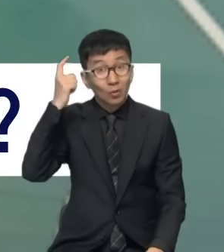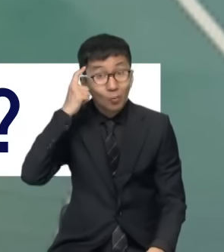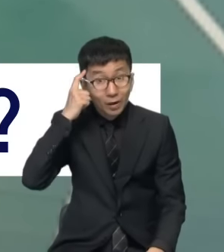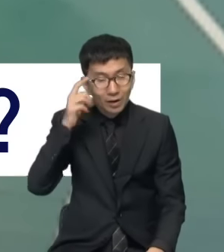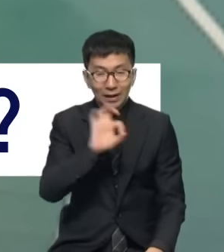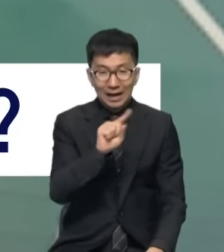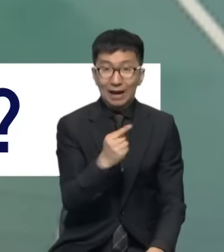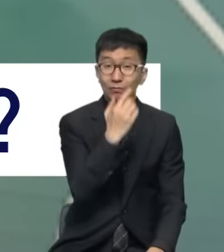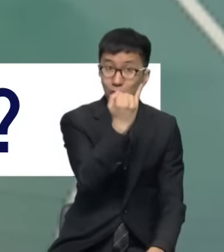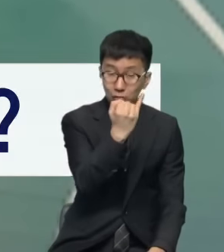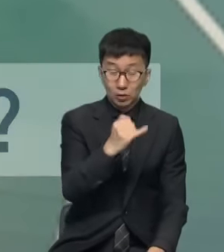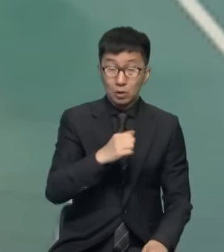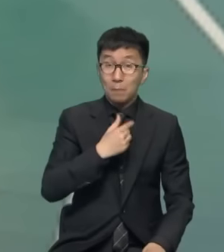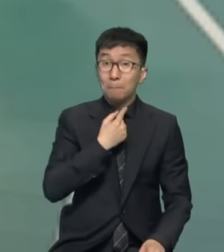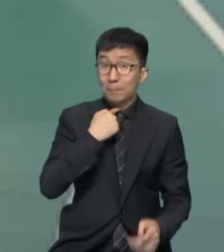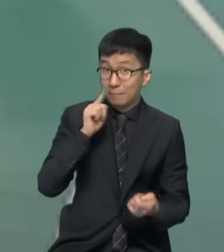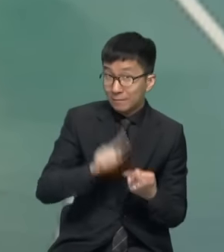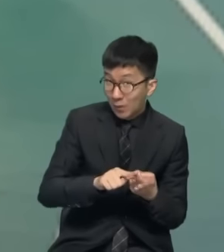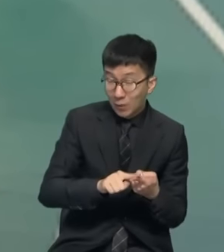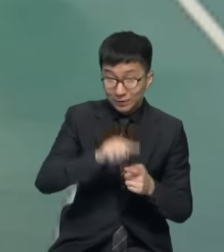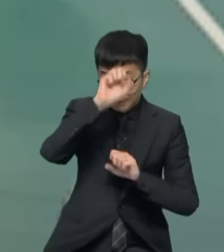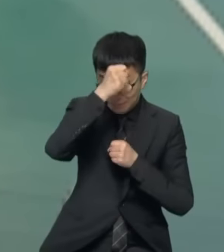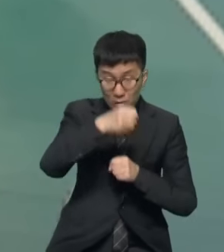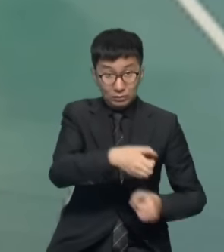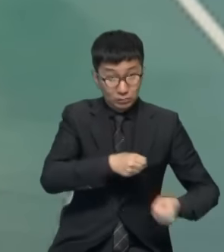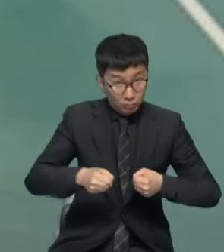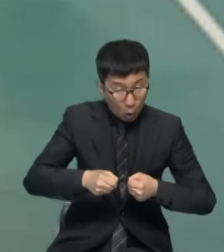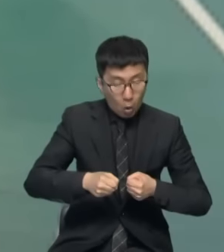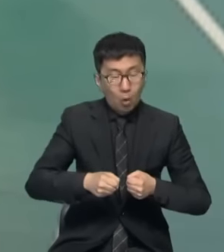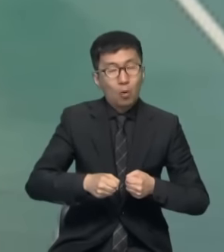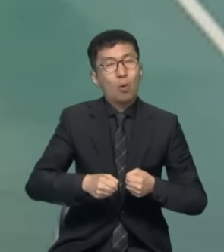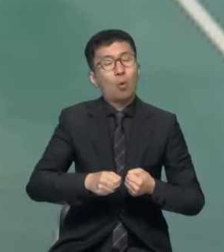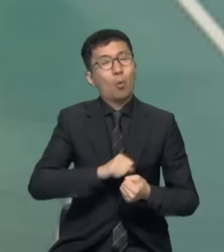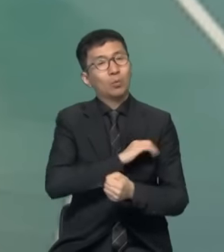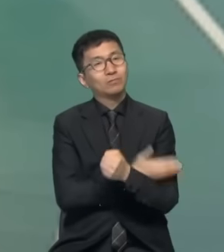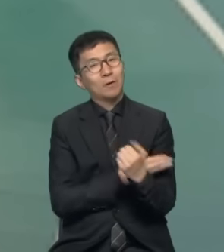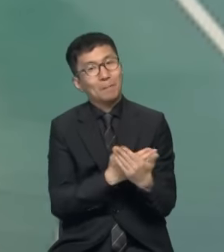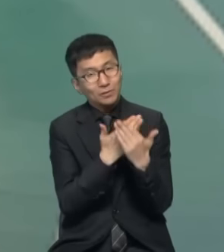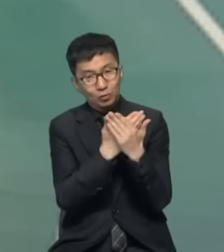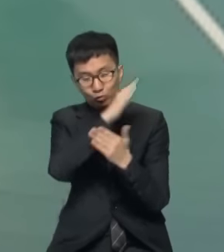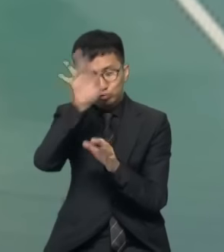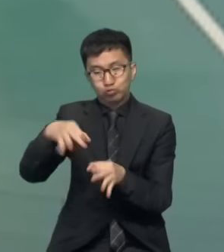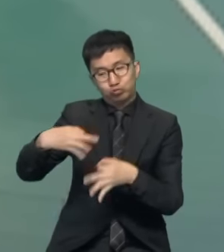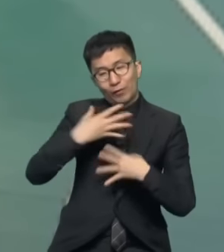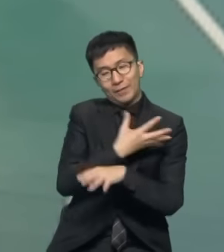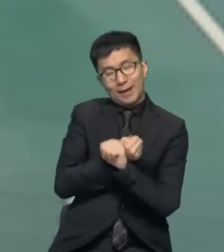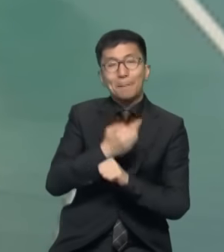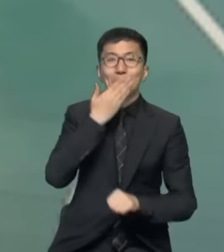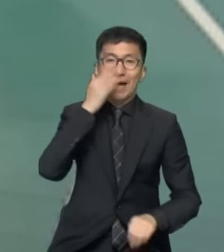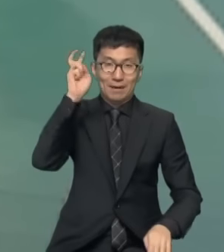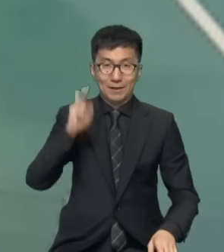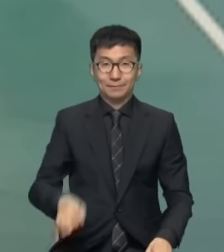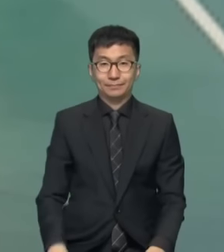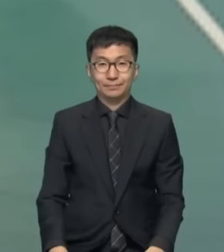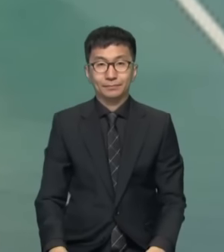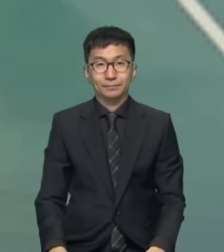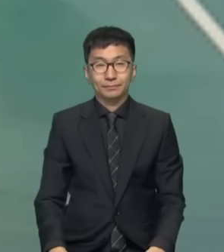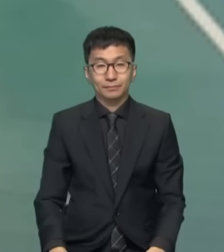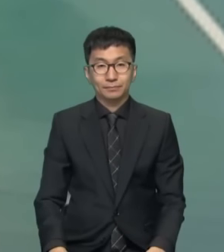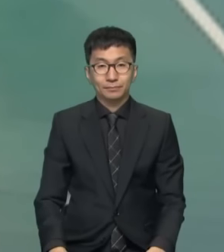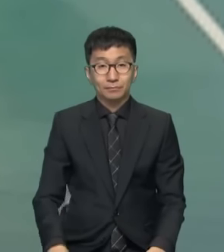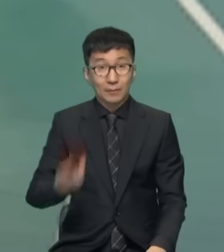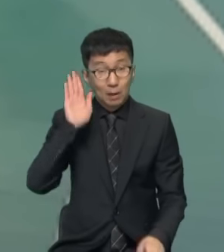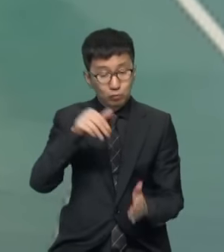본인이 좋아하는 신발을 신으면 네. 경기력 향상에 도움도 되고 또 별도의 후원 계약금도 받을 수 있기 때문입니다. 네. 앞으로